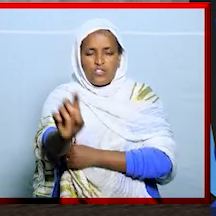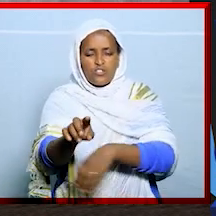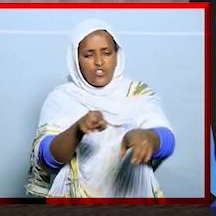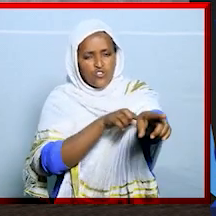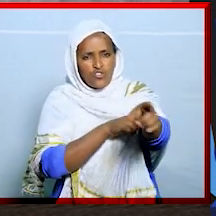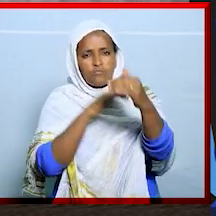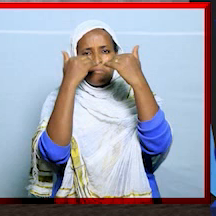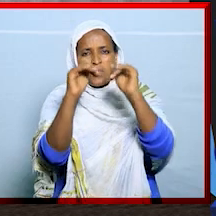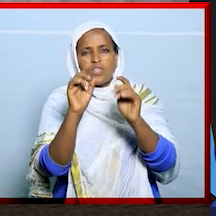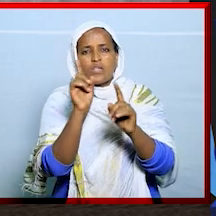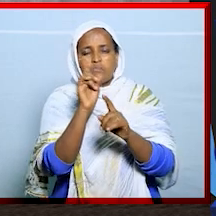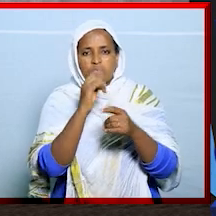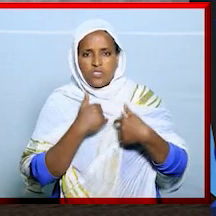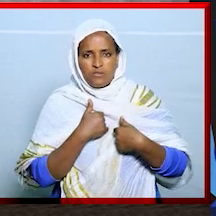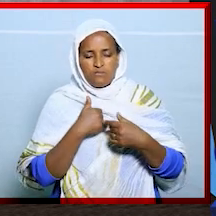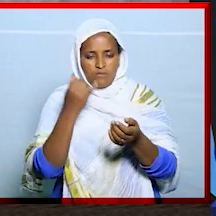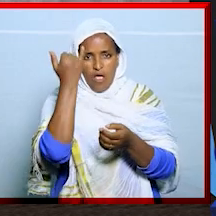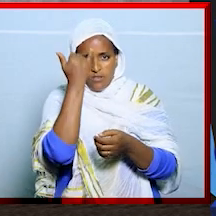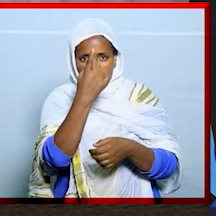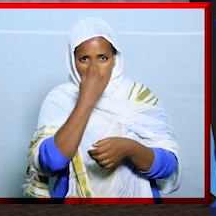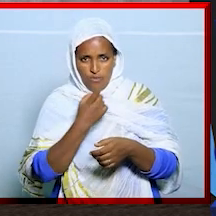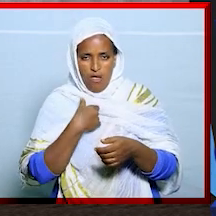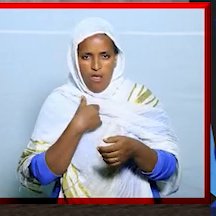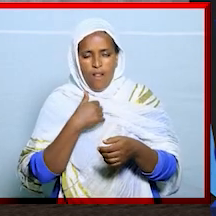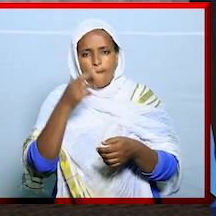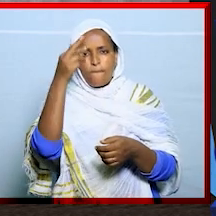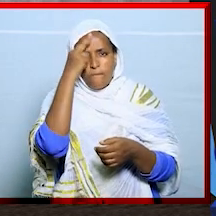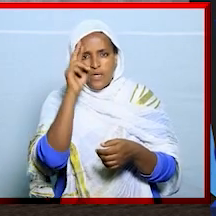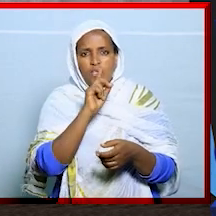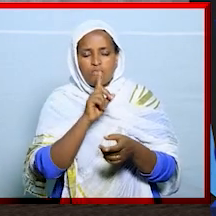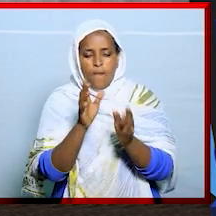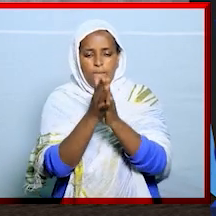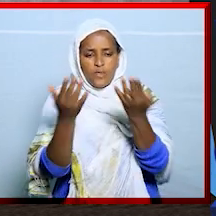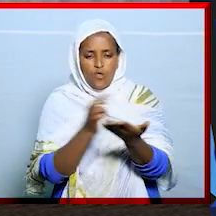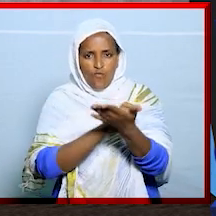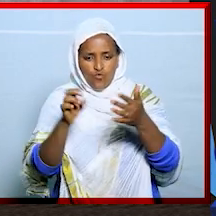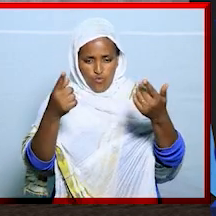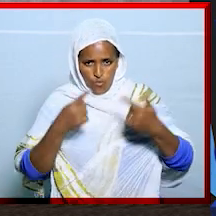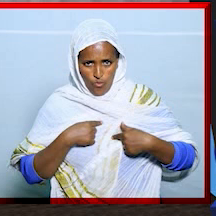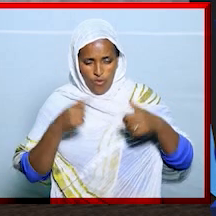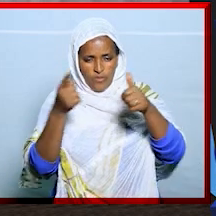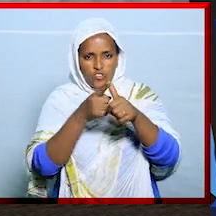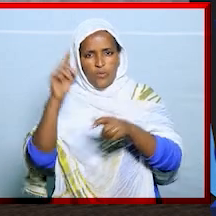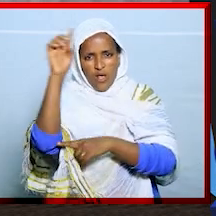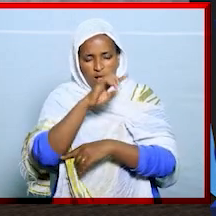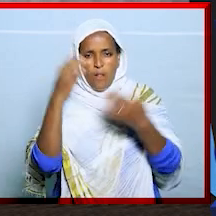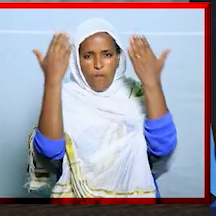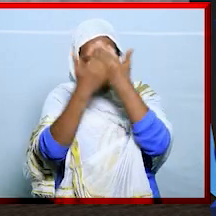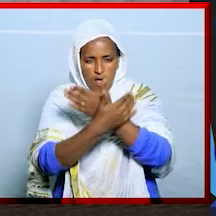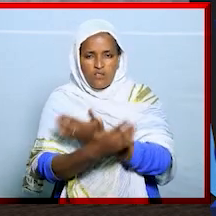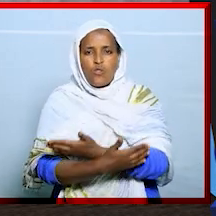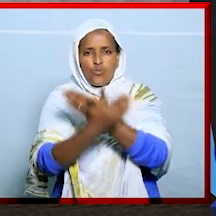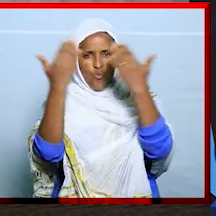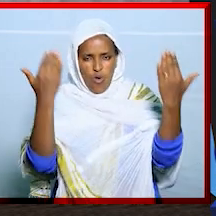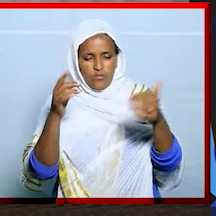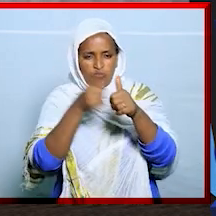3 ቀናት ርዝመታቸው ምን ያክል ነው የሚል ጥያቄ ይነሳል። ምክንያቱም መጽሐፍ ቅዱስ የሚነግረን የመጀመሪያው ቀን